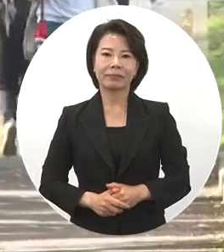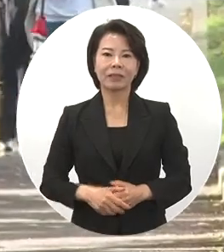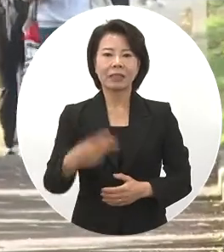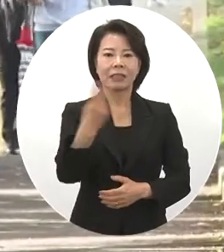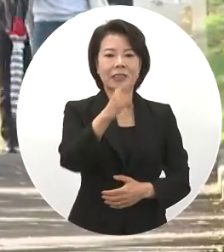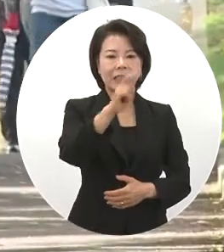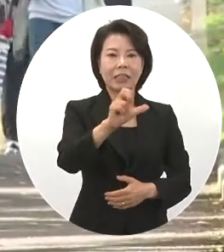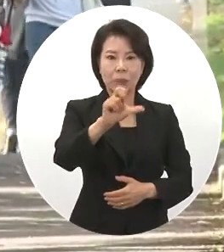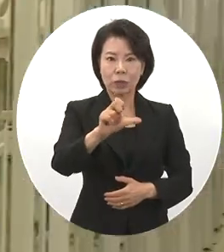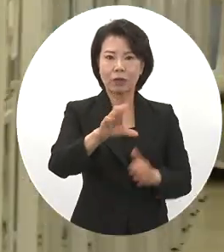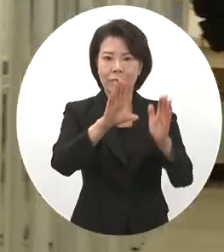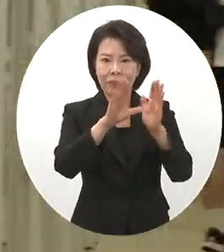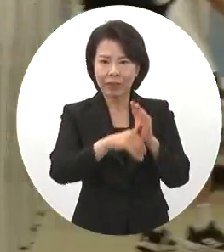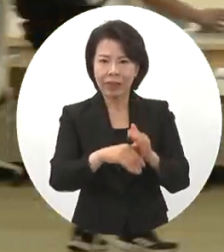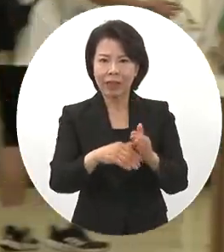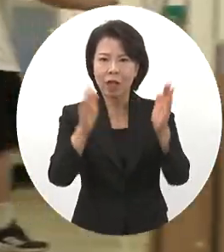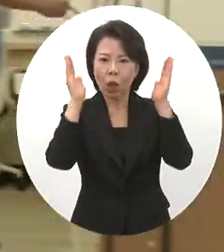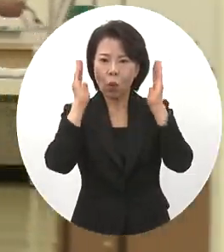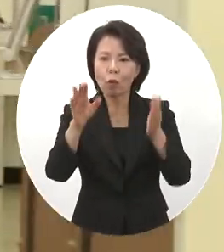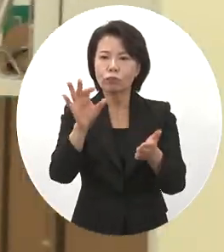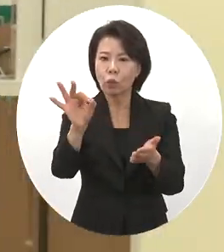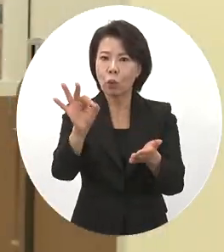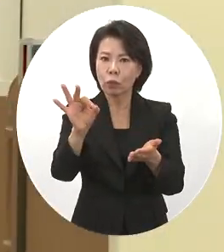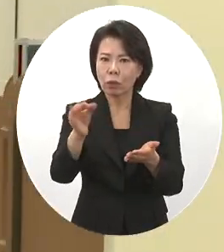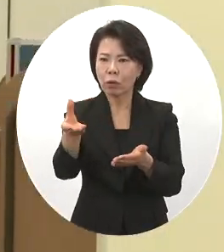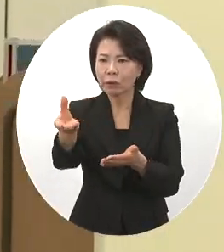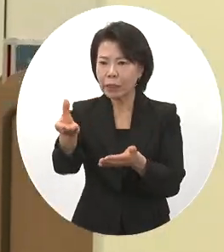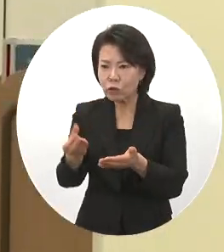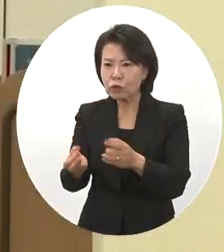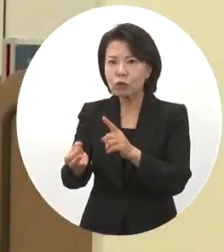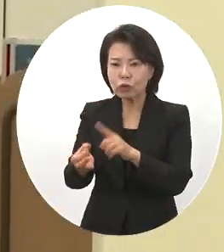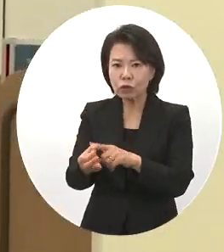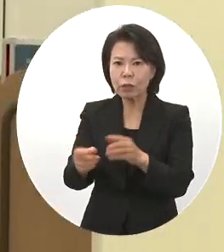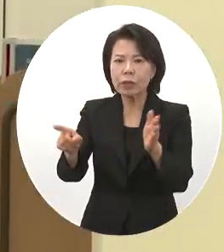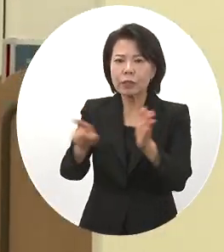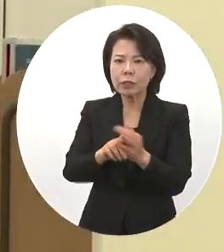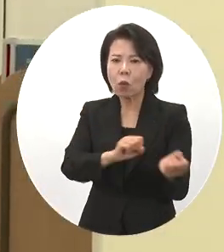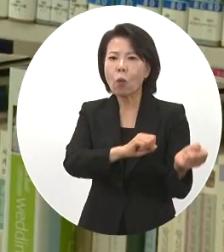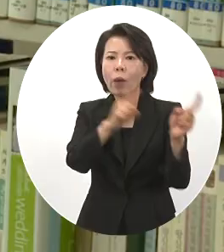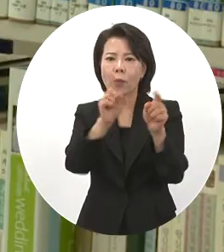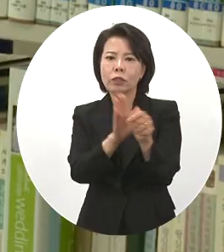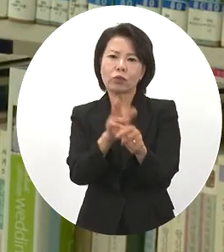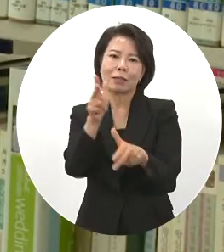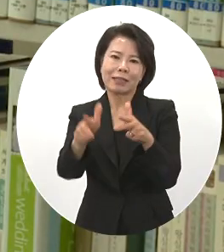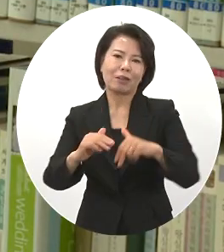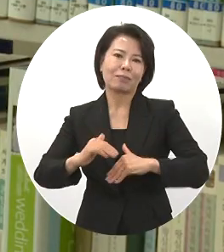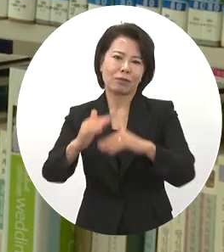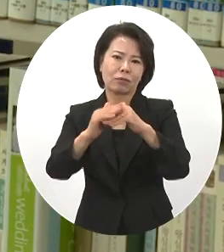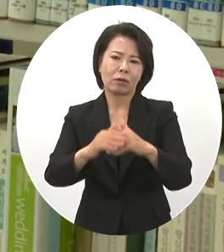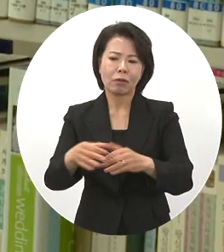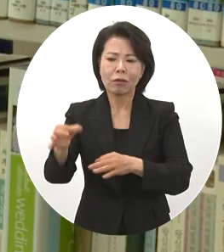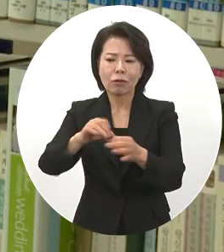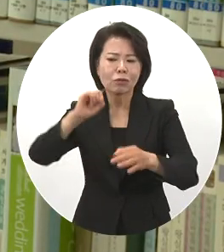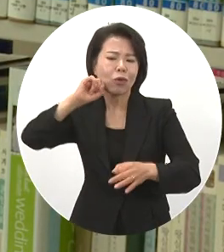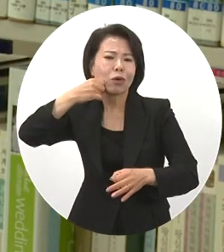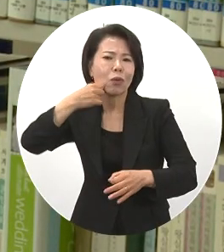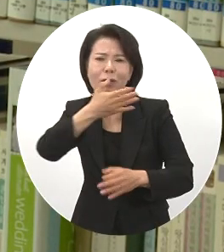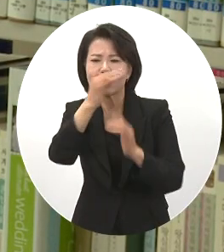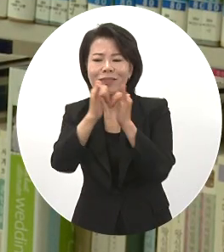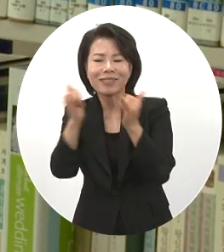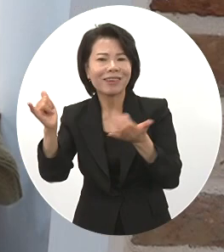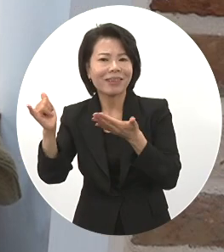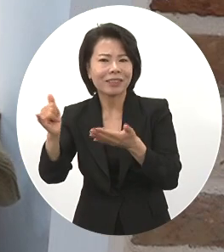제주특별자치도는 2025년 학자금 대출 신용회복 지원 사업을 추진하는데요. 경제적 어려움을